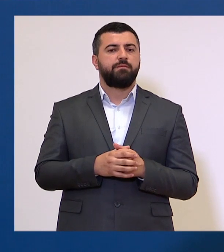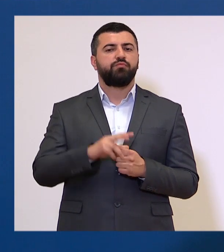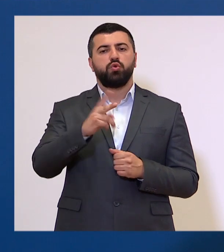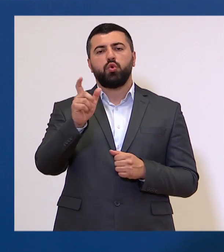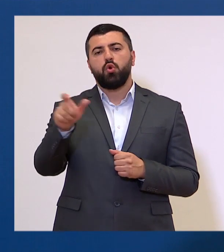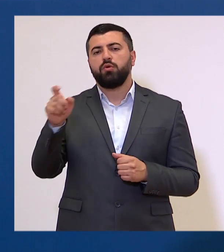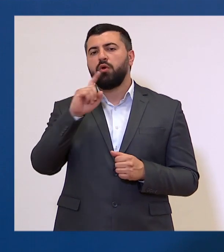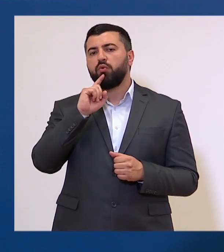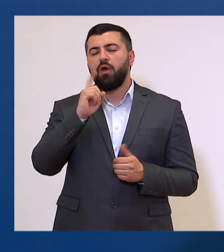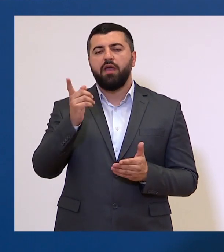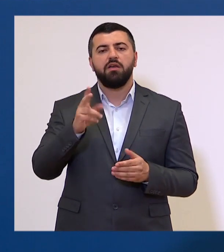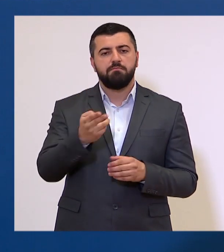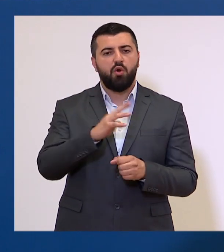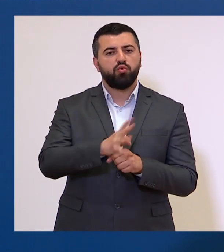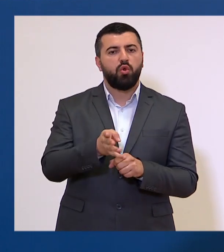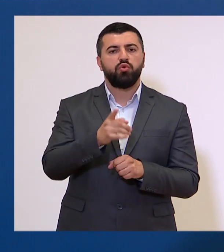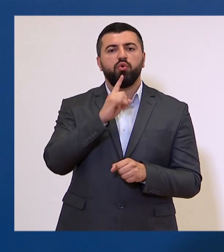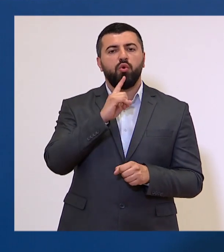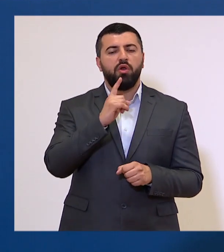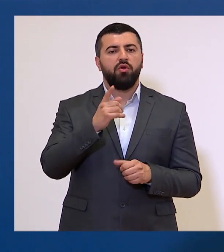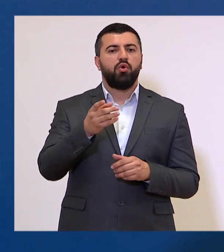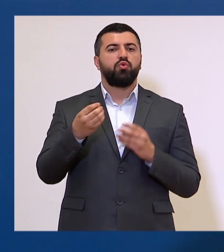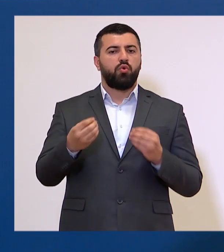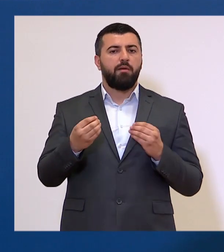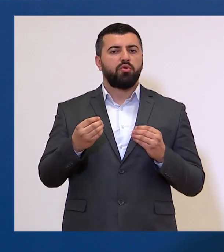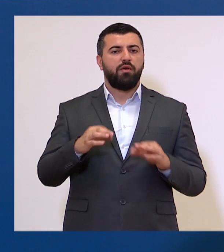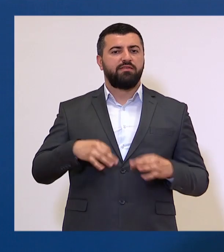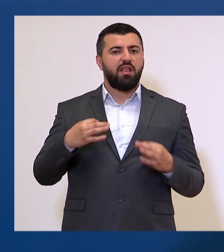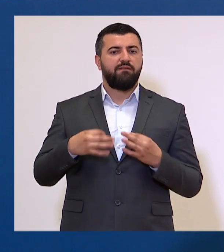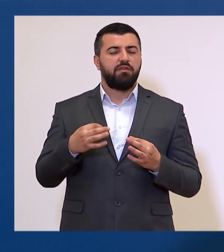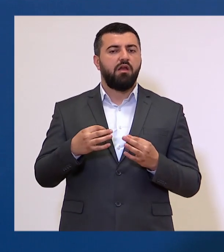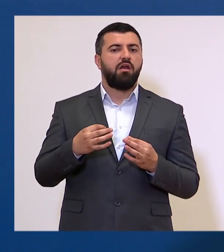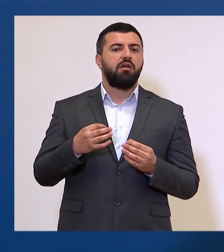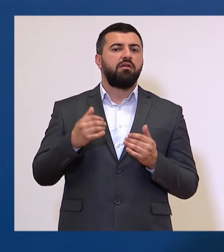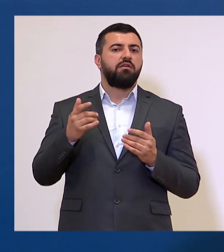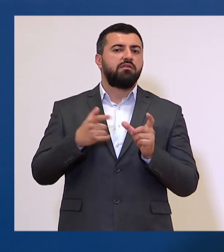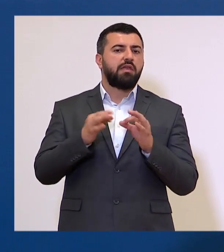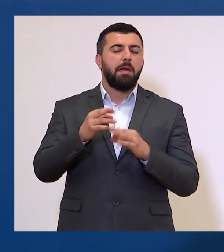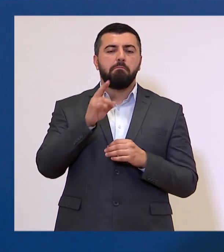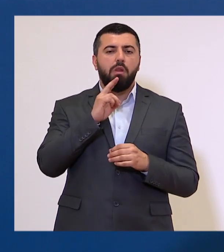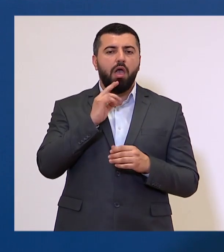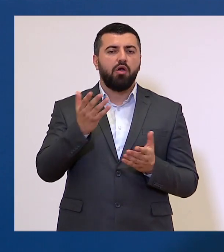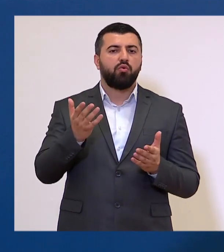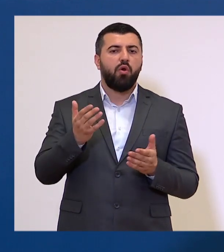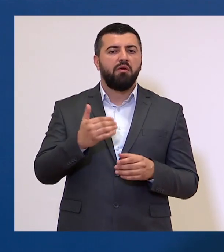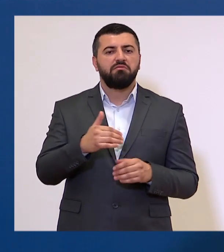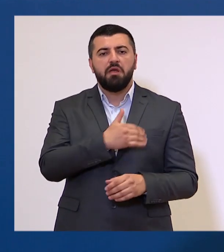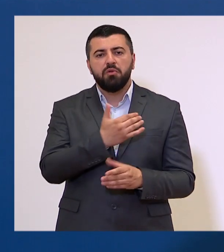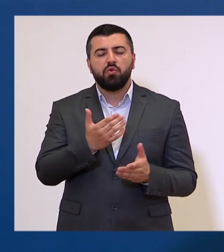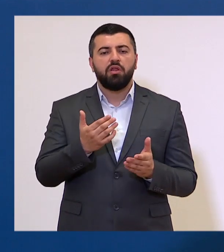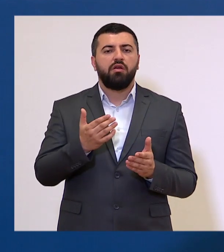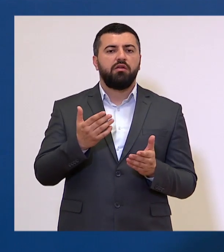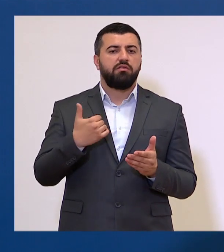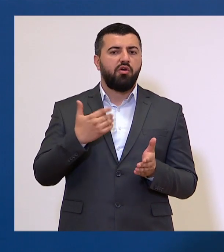druge osobe koje su inficirane, oni koji su u dobrom zdravstvenom stanju, sa blagim tegobama, kako je